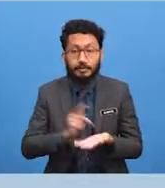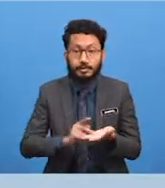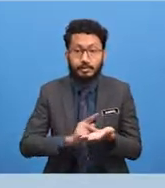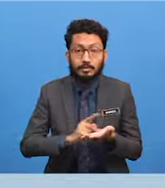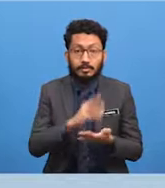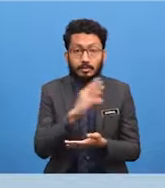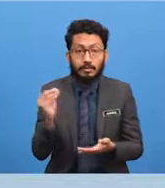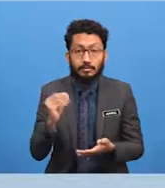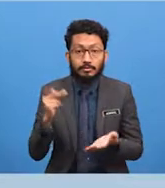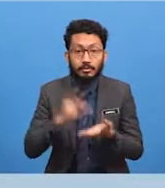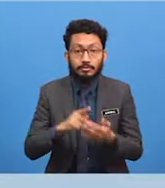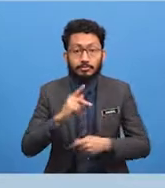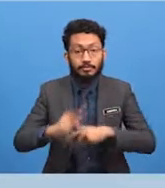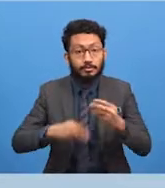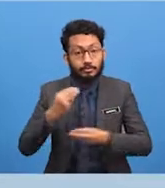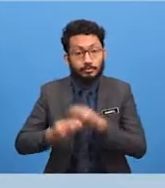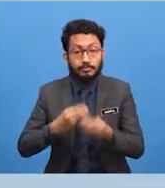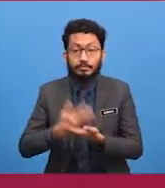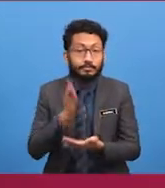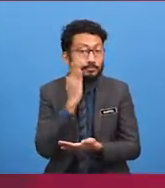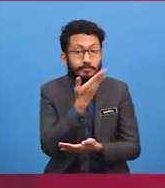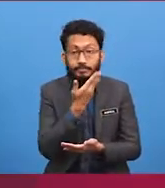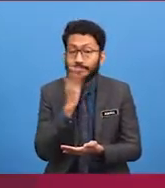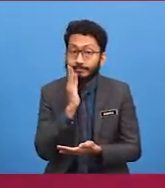langsung kepada perniagaan kosmetik syarikat XYZ.